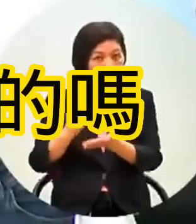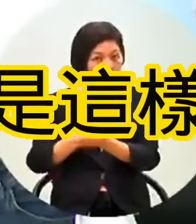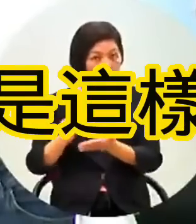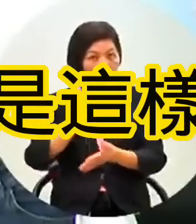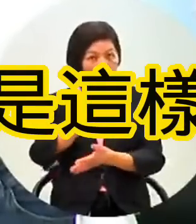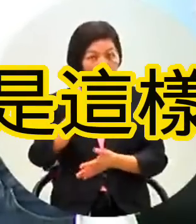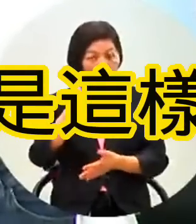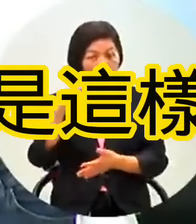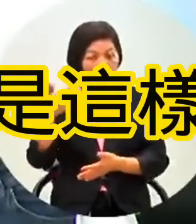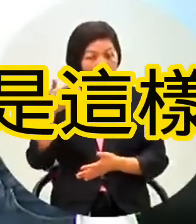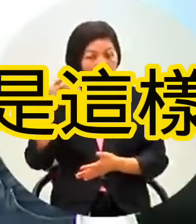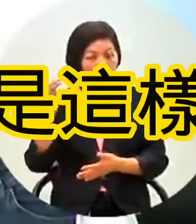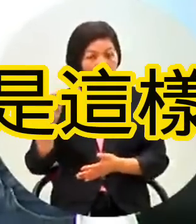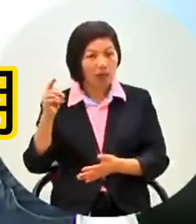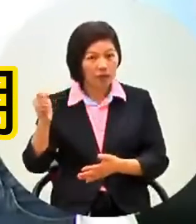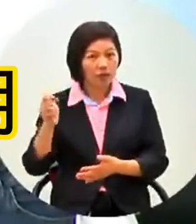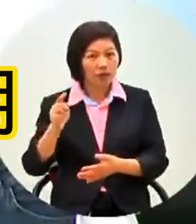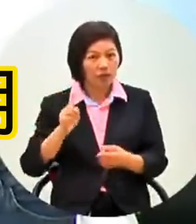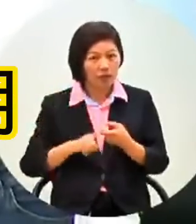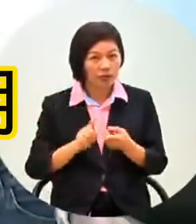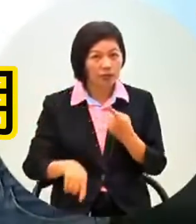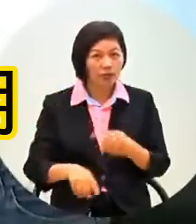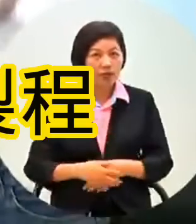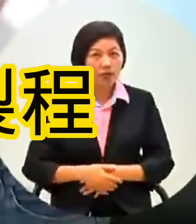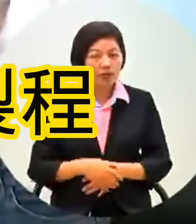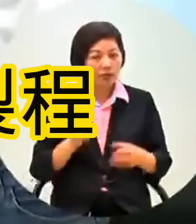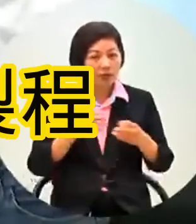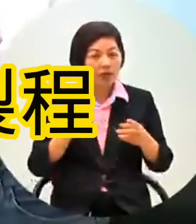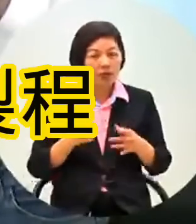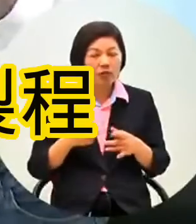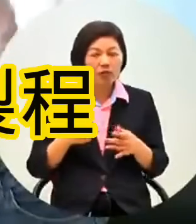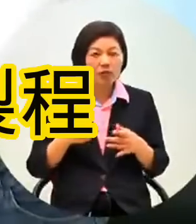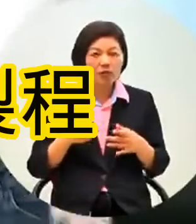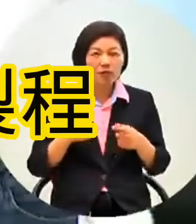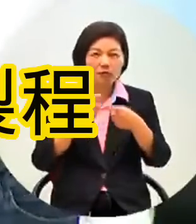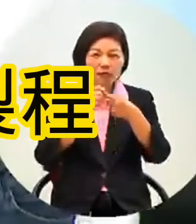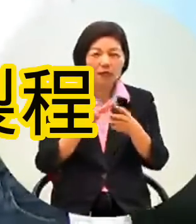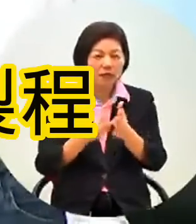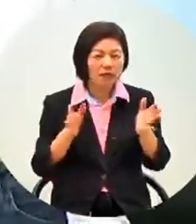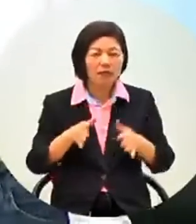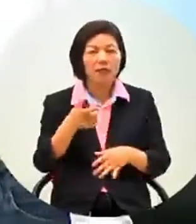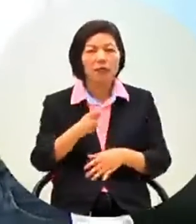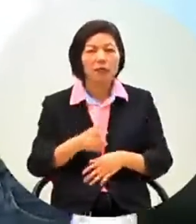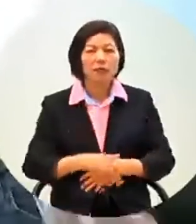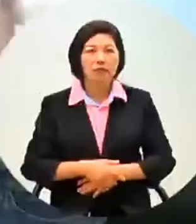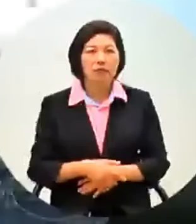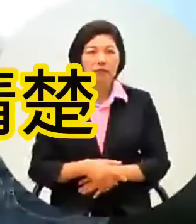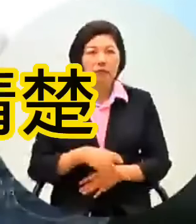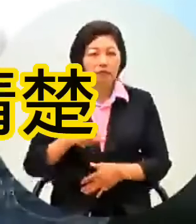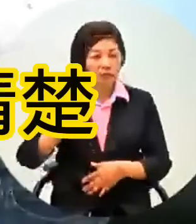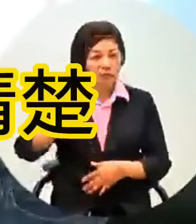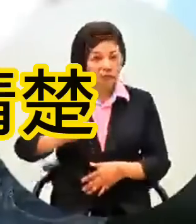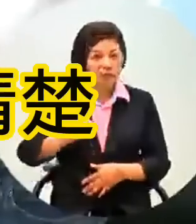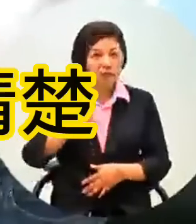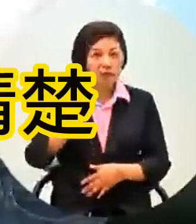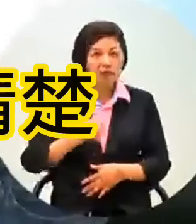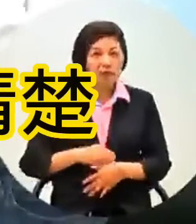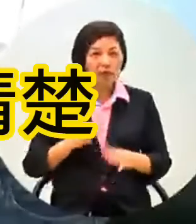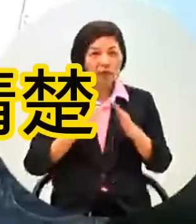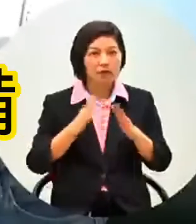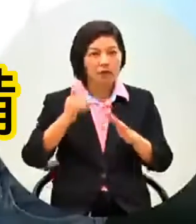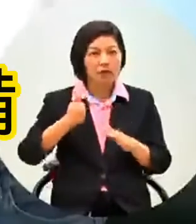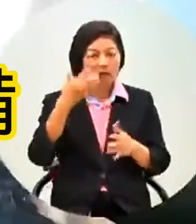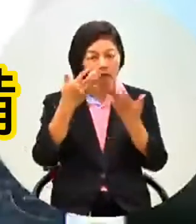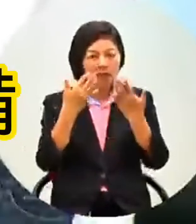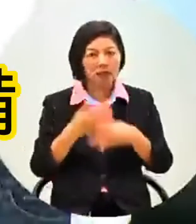的吗？ 他第一期的计划提出的需求是这样。 我没有跟你讨论第一期，我是现在最新的先进制程，你有没有掌握到？好，没关系，市长，你可能不清